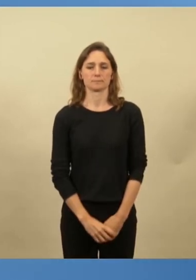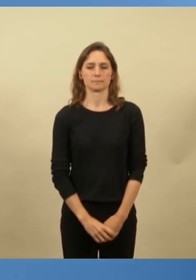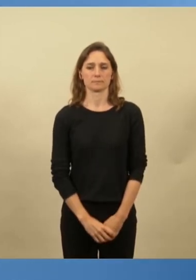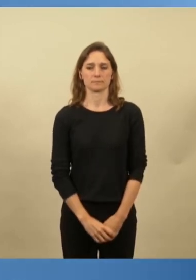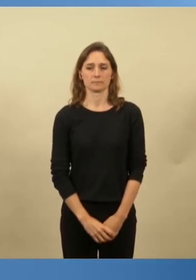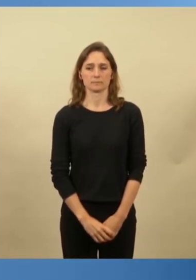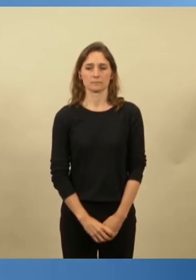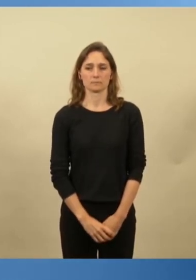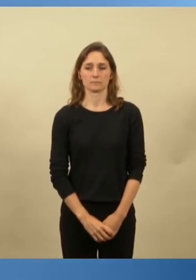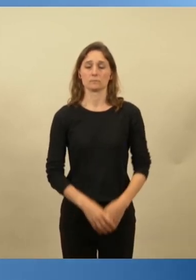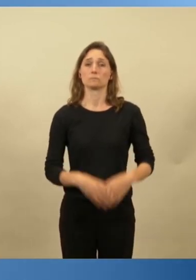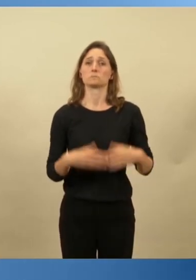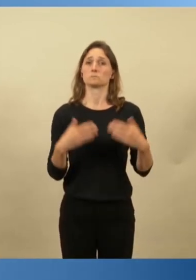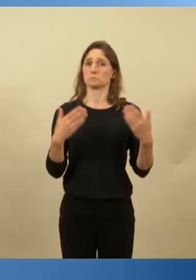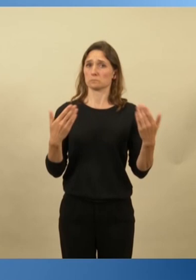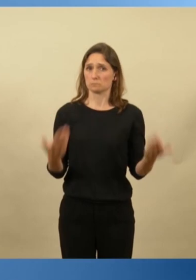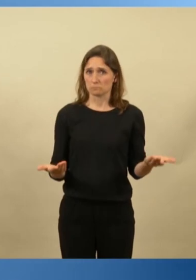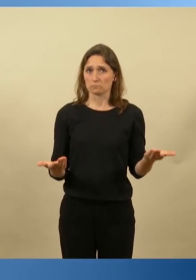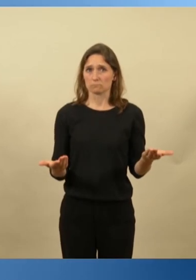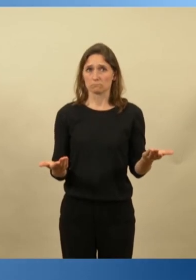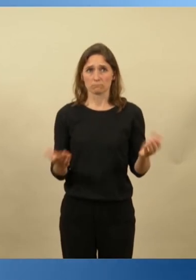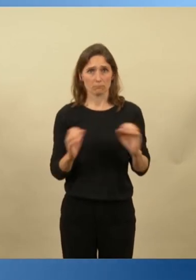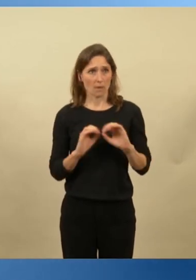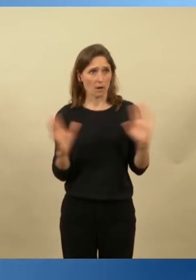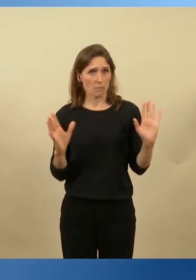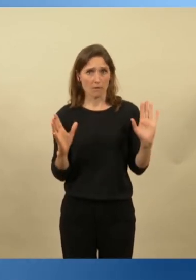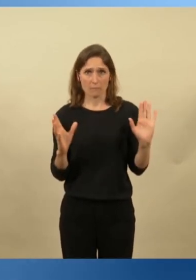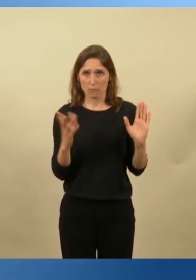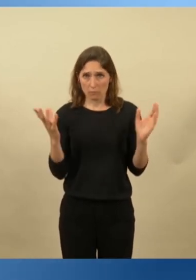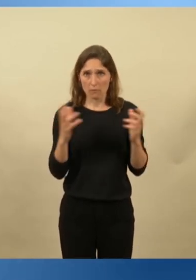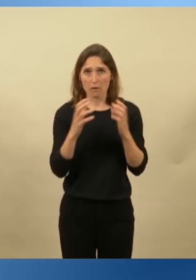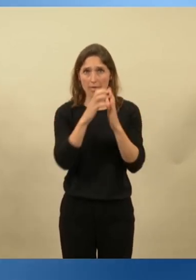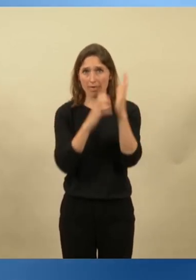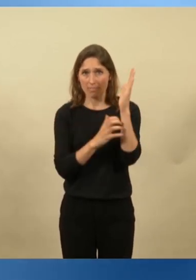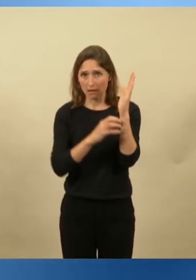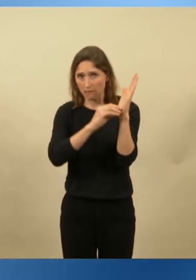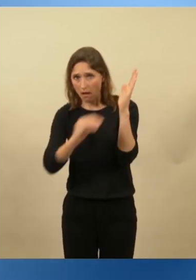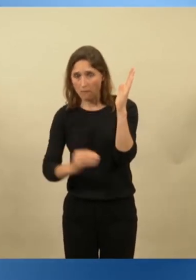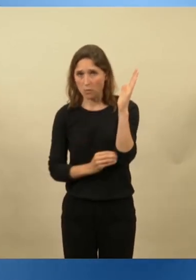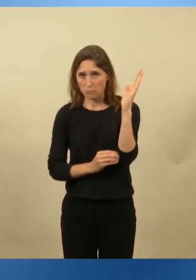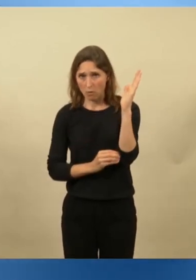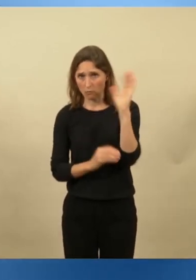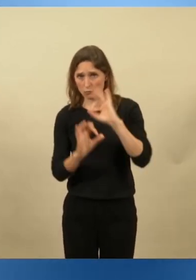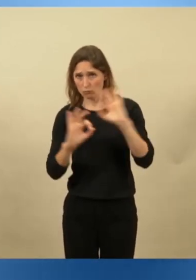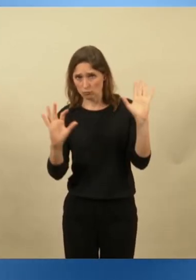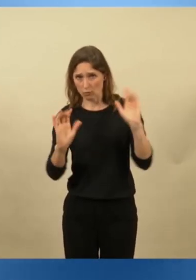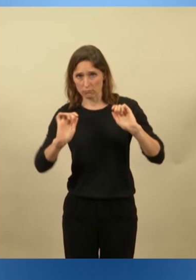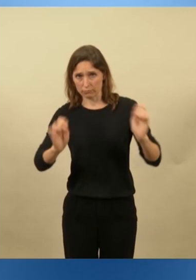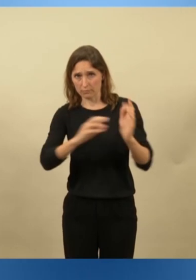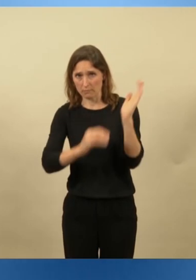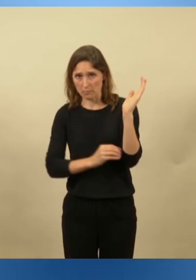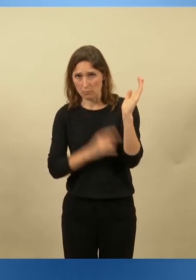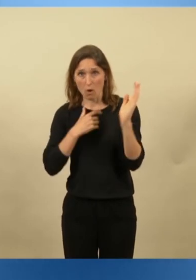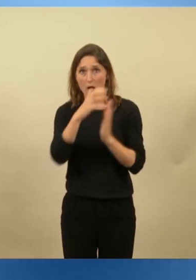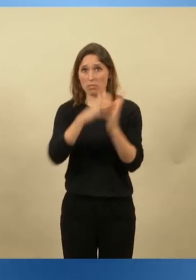bon donc là clairement vous avez fait un amendement à votre texte sans présenter sous forme d'amendement parce que ça n'a plus rien à voir avec le